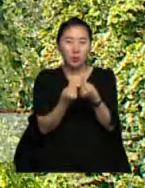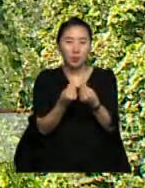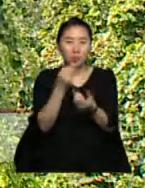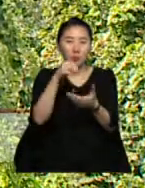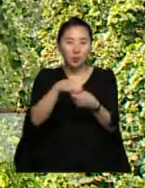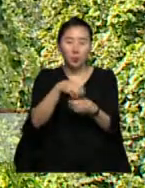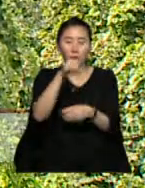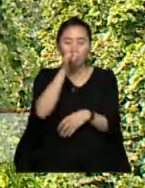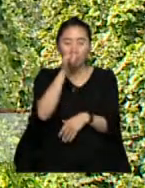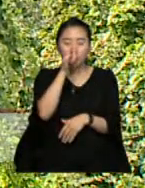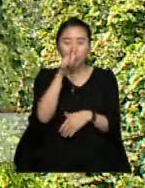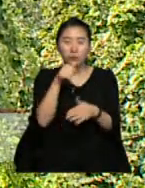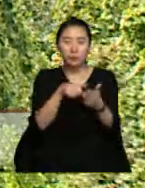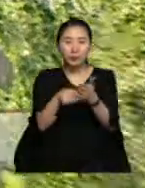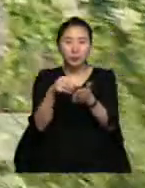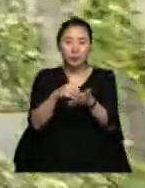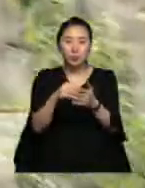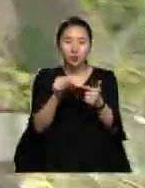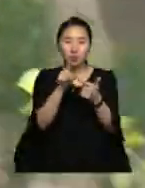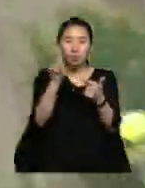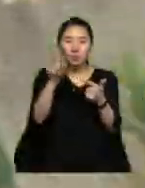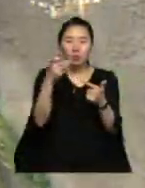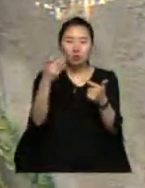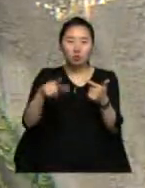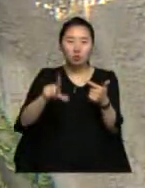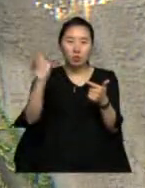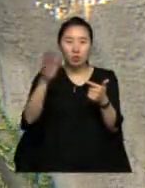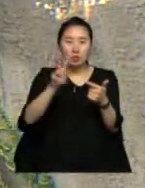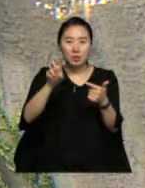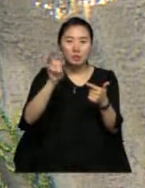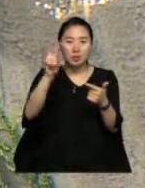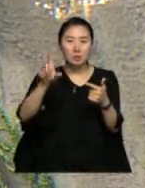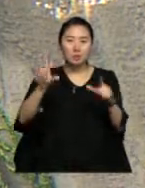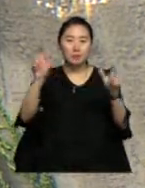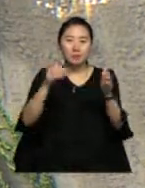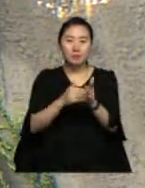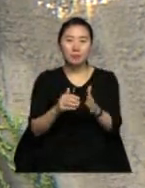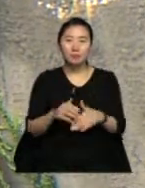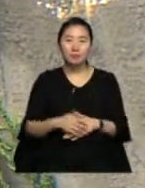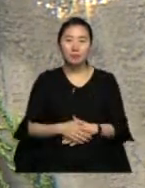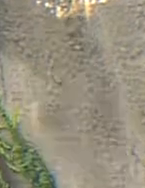자료 등을 포함해야 하며 작품 접수는 6월 19일부터 6월 23일까지입니다.